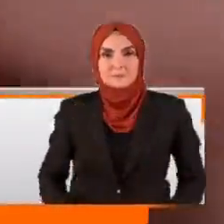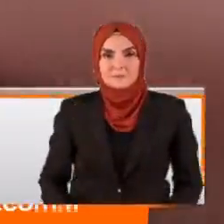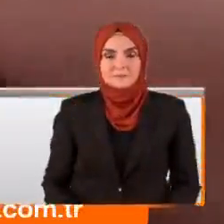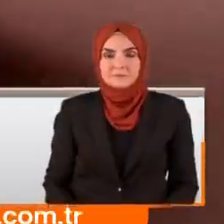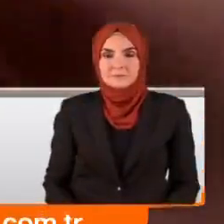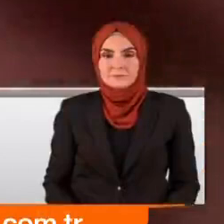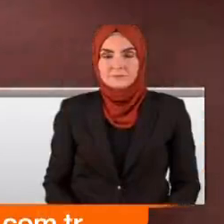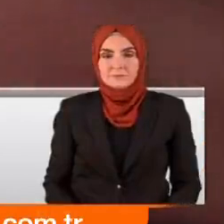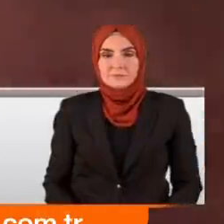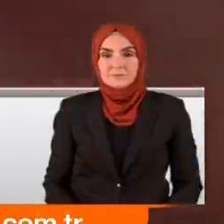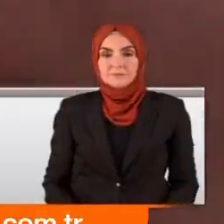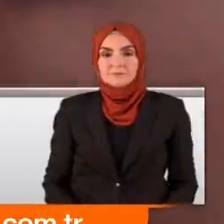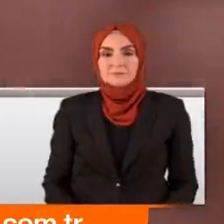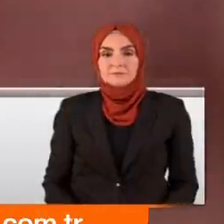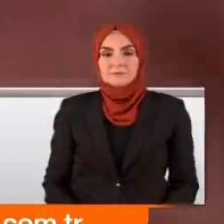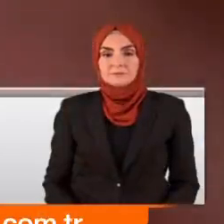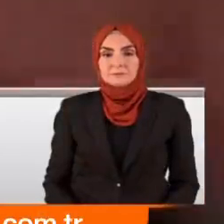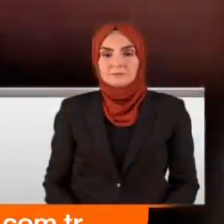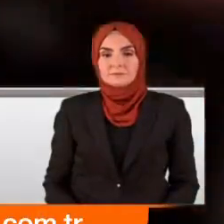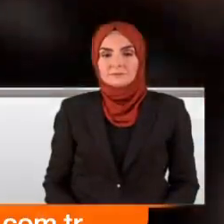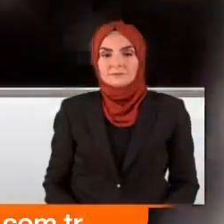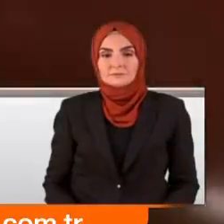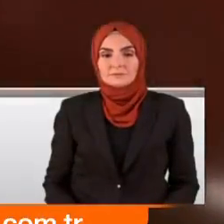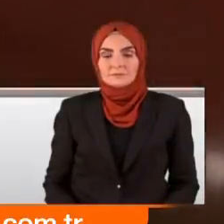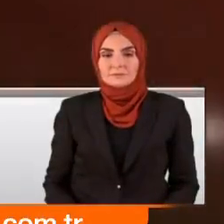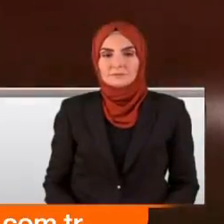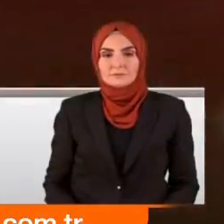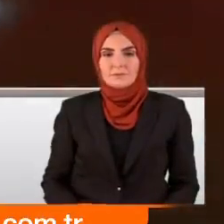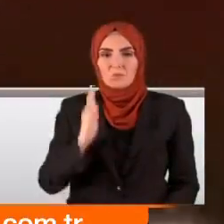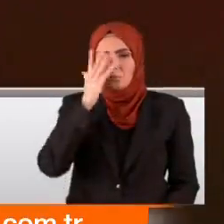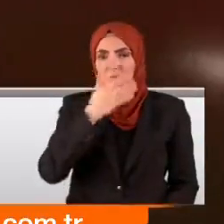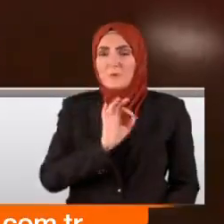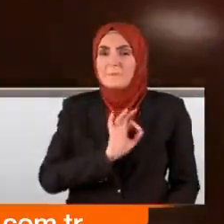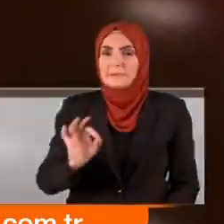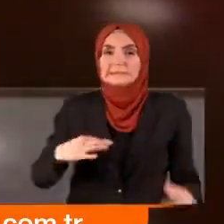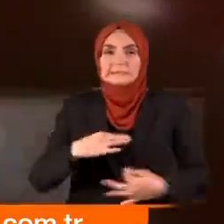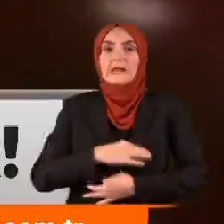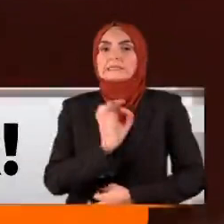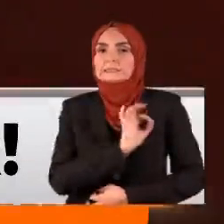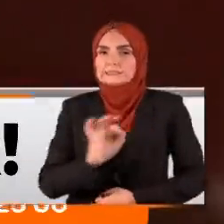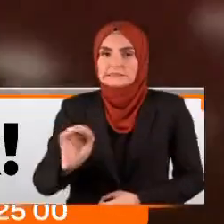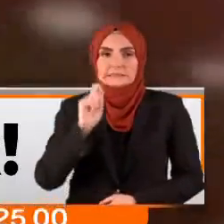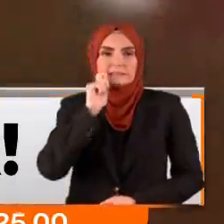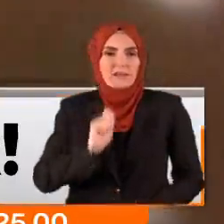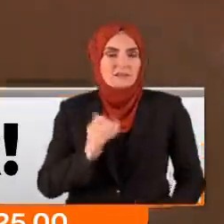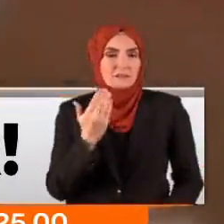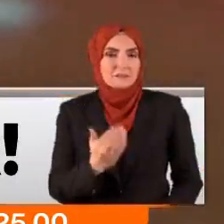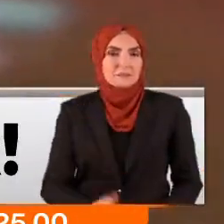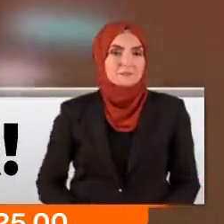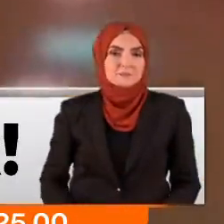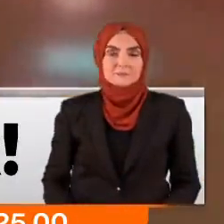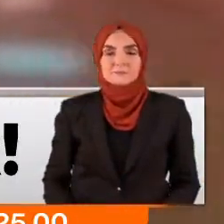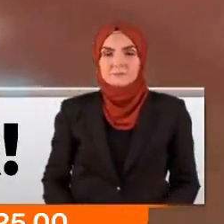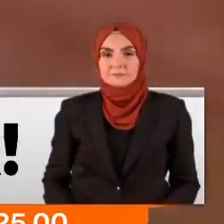Orada da var değil mi? Hepsi. Bu hep Kur'an. Utanmazlık, saygısızlık, rezalet.